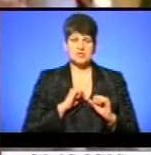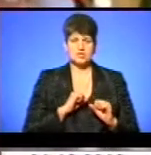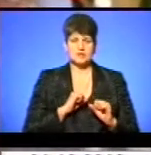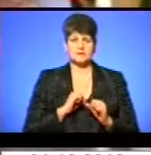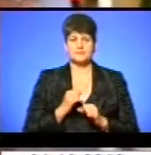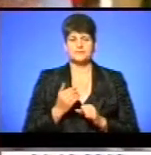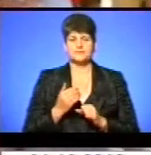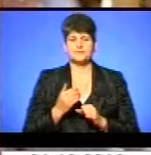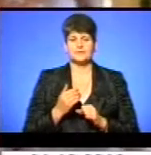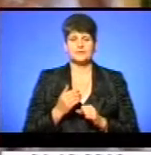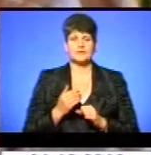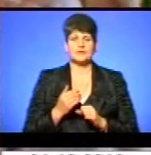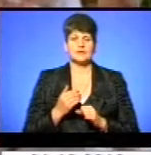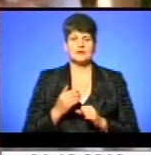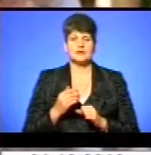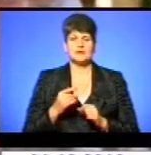ЗНР – це